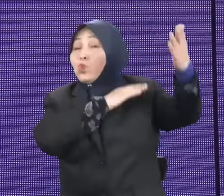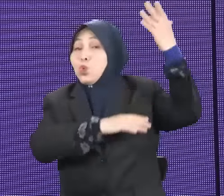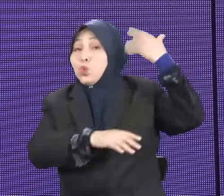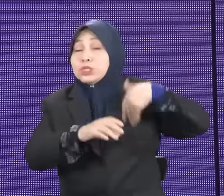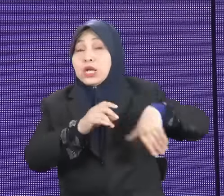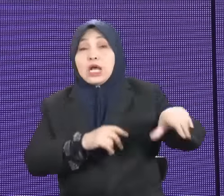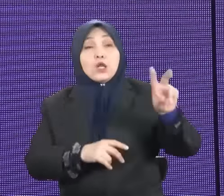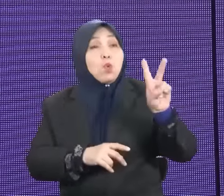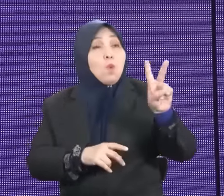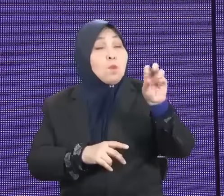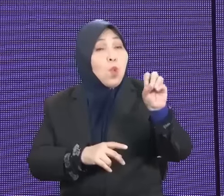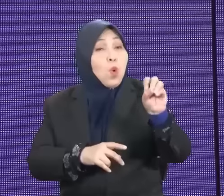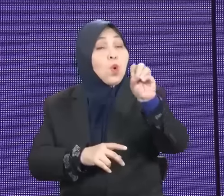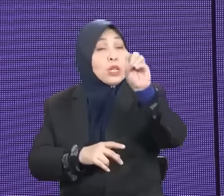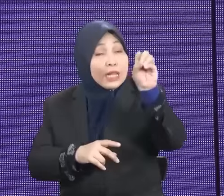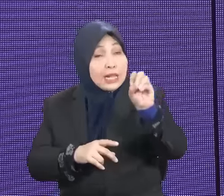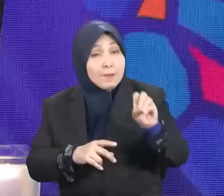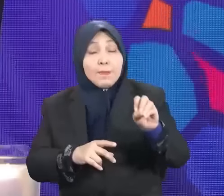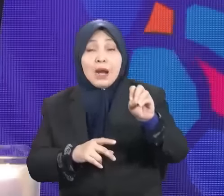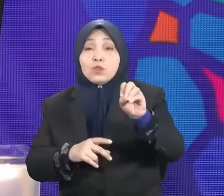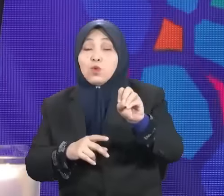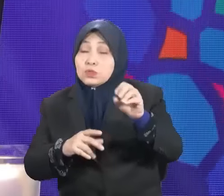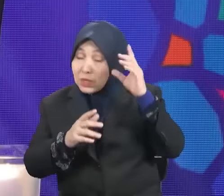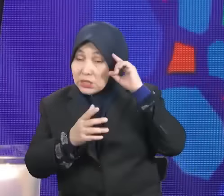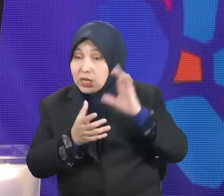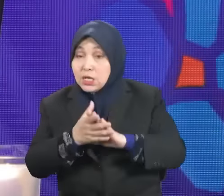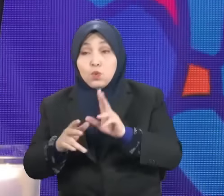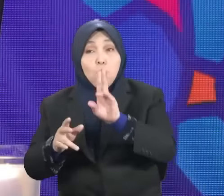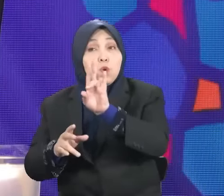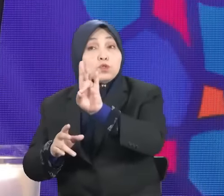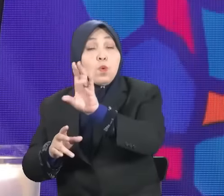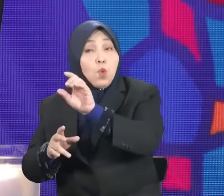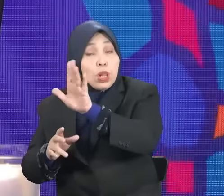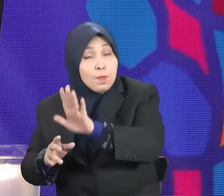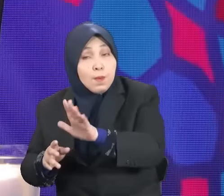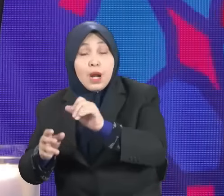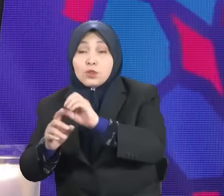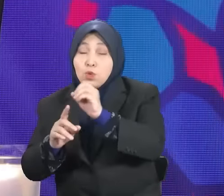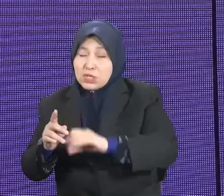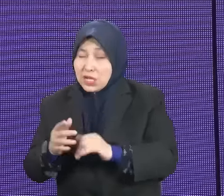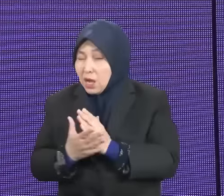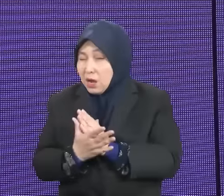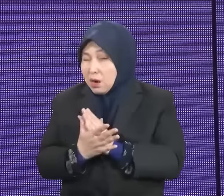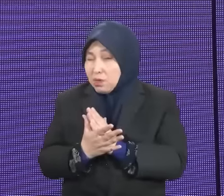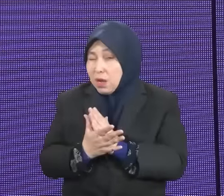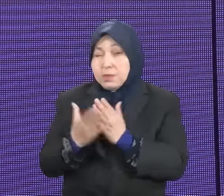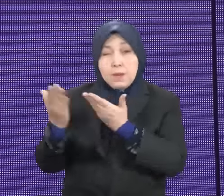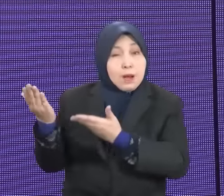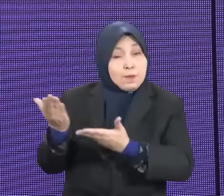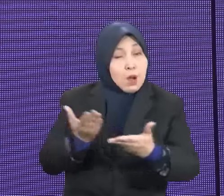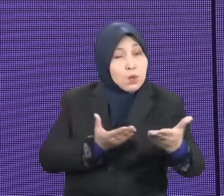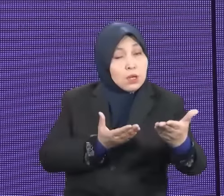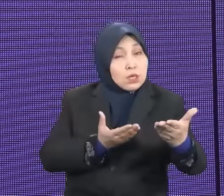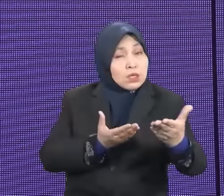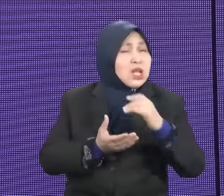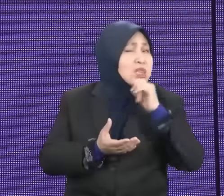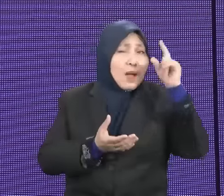2500 percaya 7500 maksudnya mumtarin ini adalah keraguan yang membawa ketidak